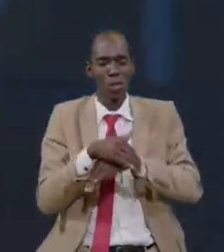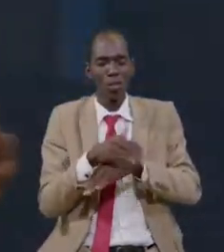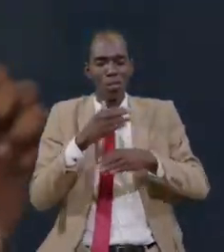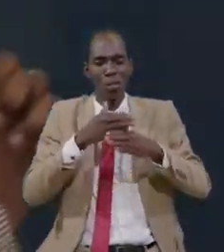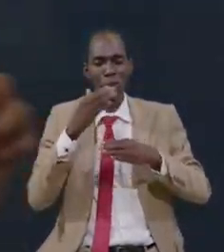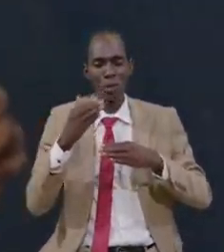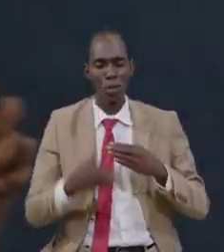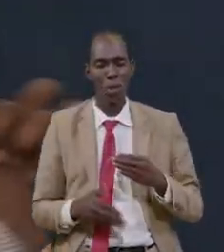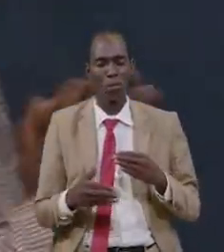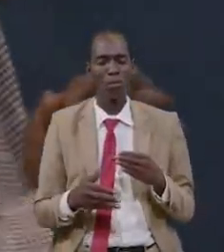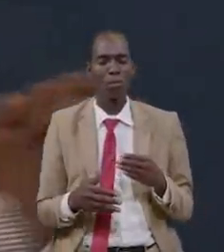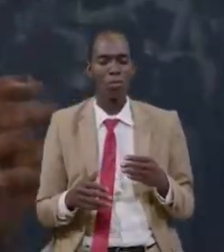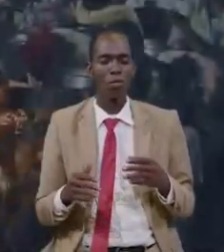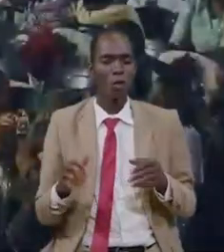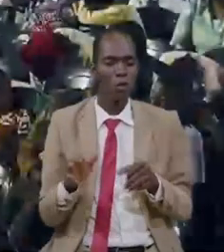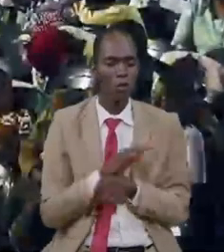Rédemption totale.